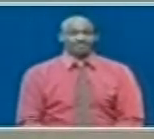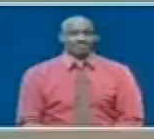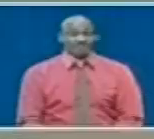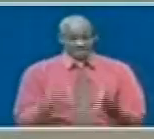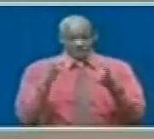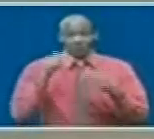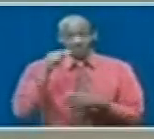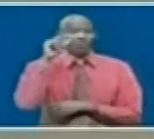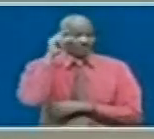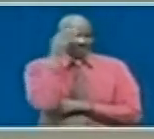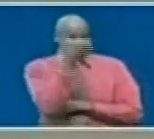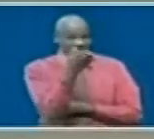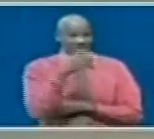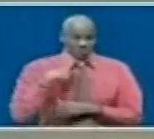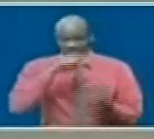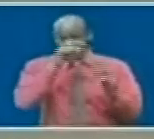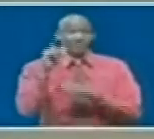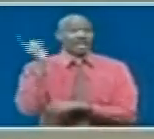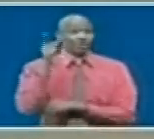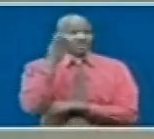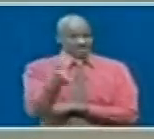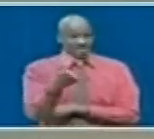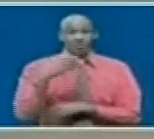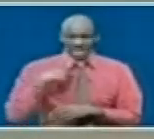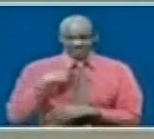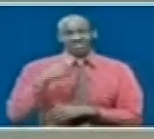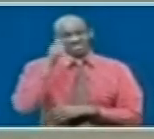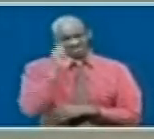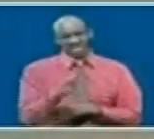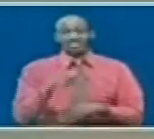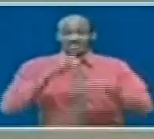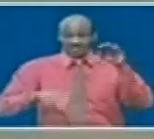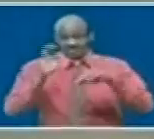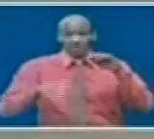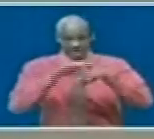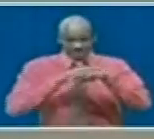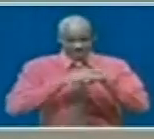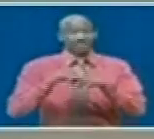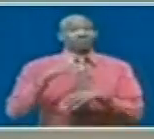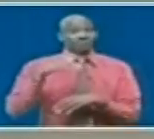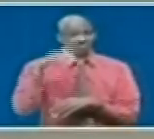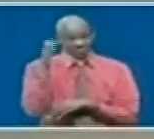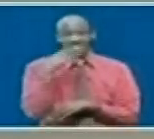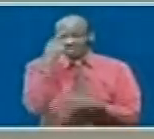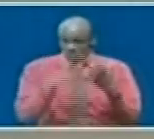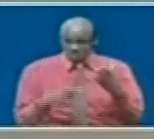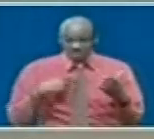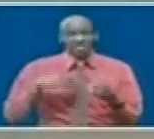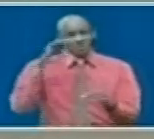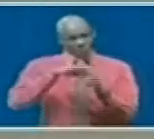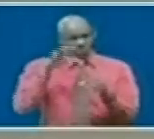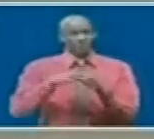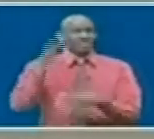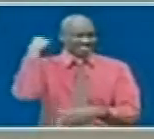Tukitoka Mombasa turejee hapa jijini Nairobi ambapo alikuwa jaji mkuu nchini Afrika Kusini Johan Kriegler amesema kwamba uchaguzi mkuu wa